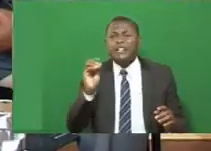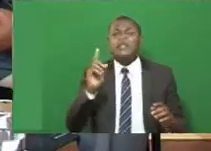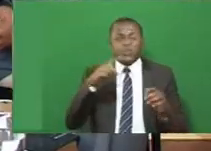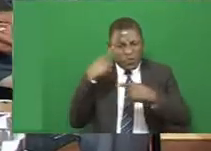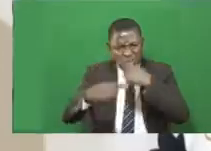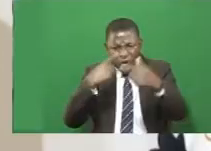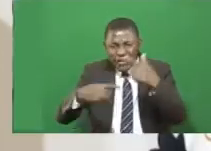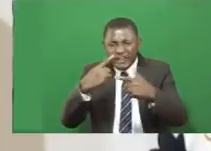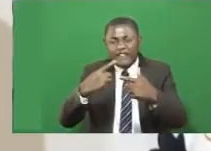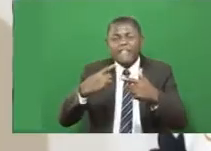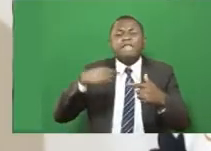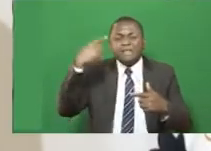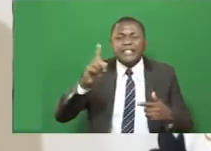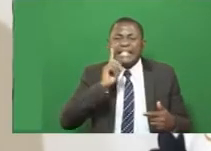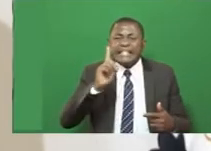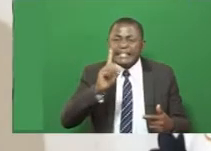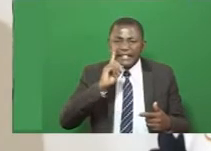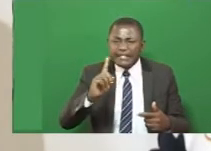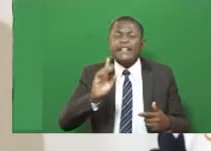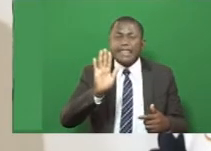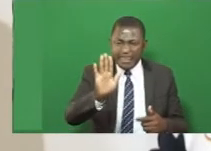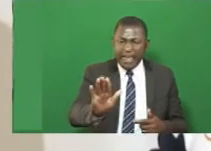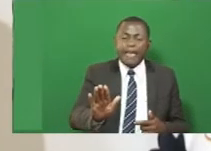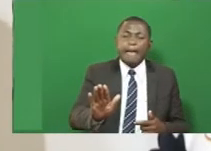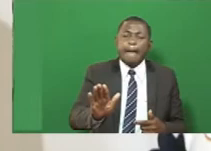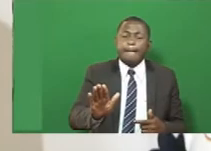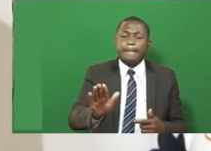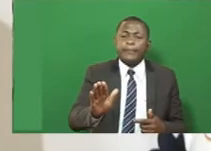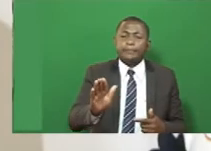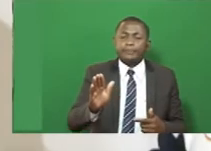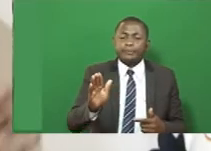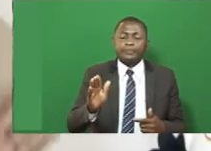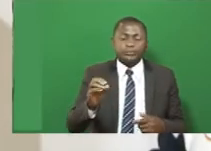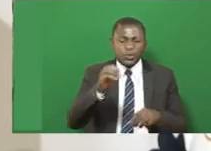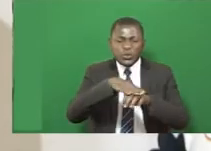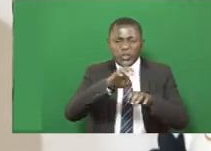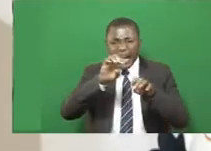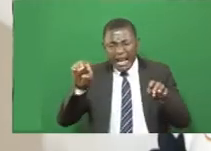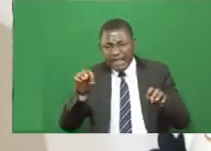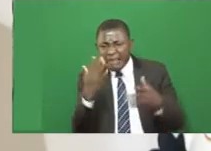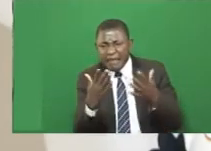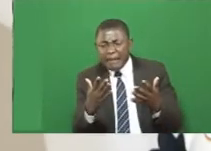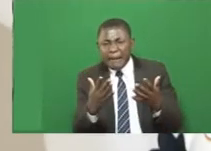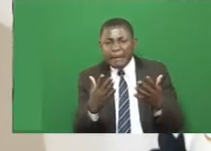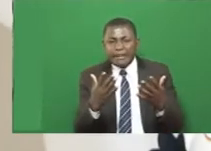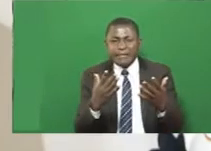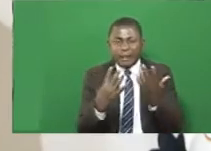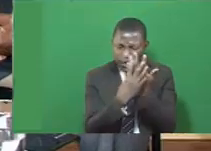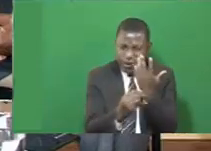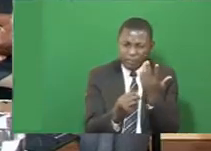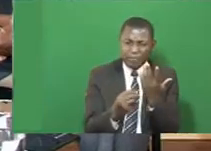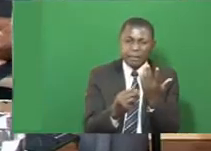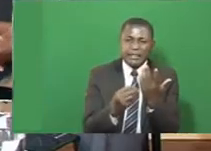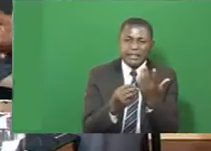permanent. Pano pasika kopi ingadzimike, original kudenga